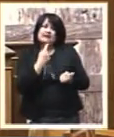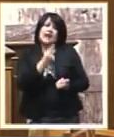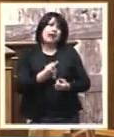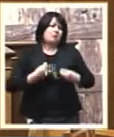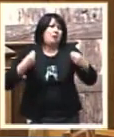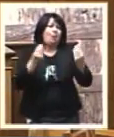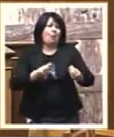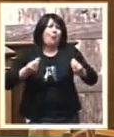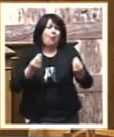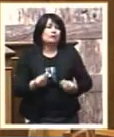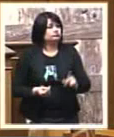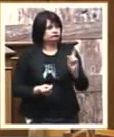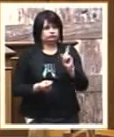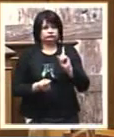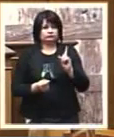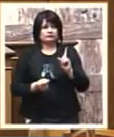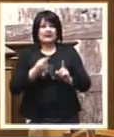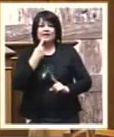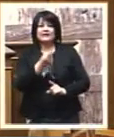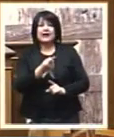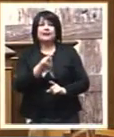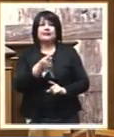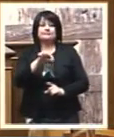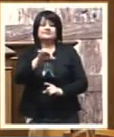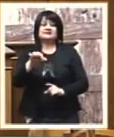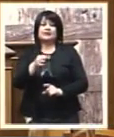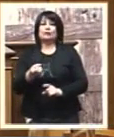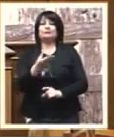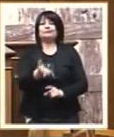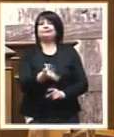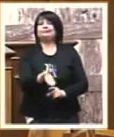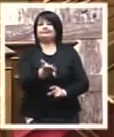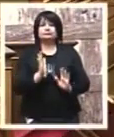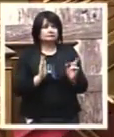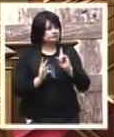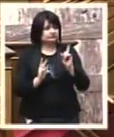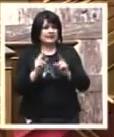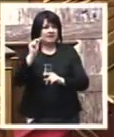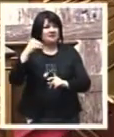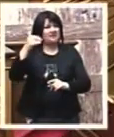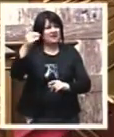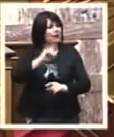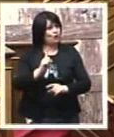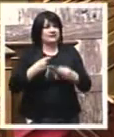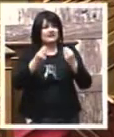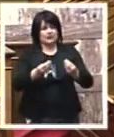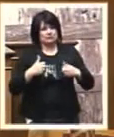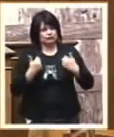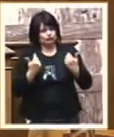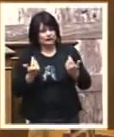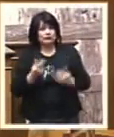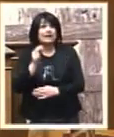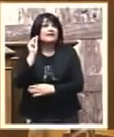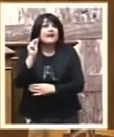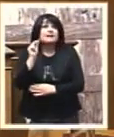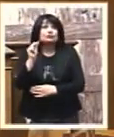πετραχίλια. Δεν πετάμε στους νέους ένα ξεροκόμματο πολιτικής και λίγες βαρύγδουπες υποσχέσεις για το μέλλον. Δεν